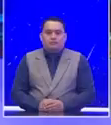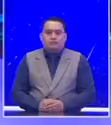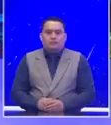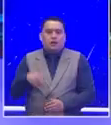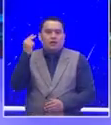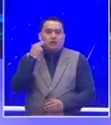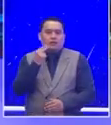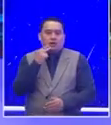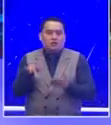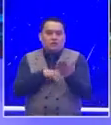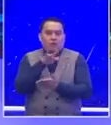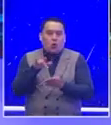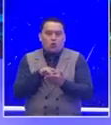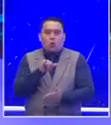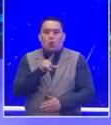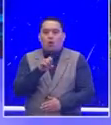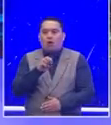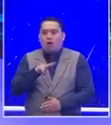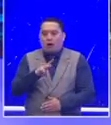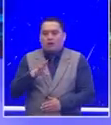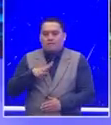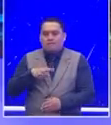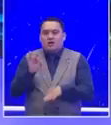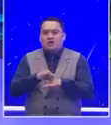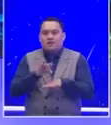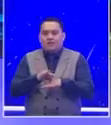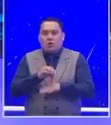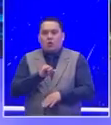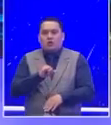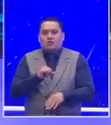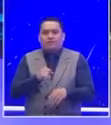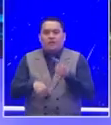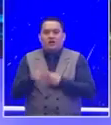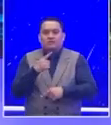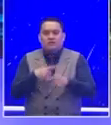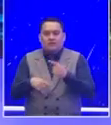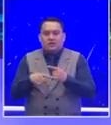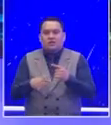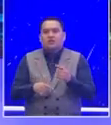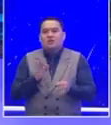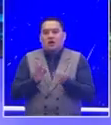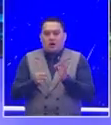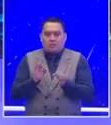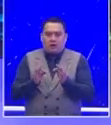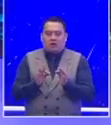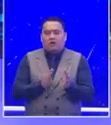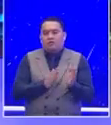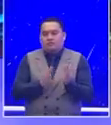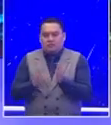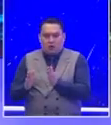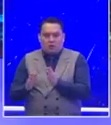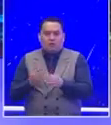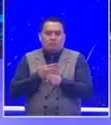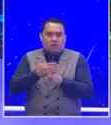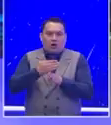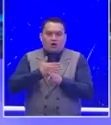В китайском городе Ухань, наиболее пострадавшем от вспышки эпидемии коронавируса, жизнь возвращается в нормальное русло.